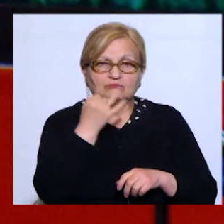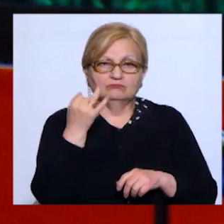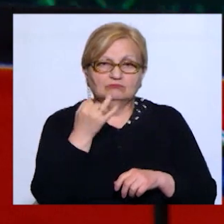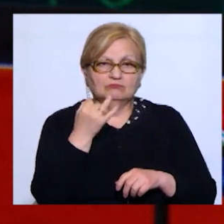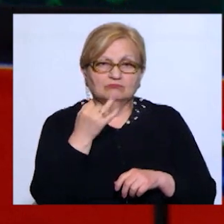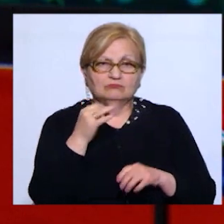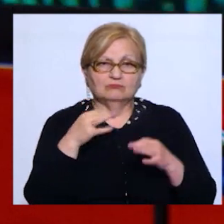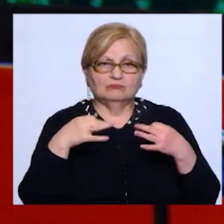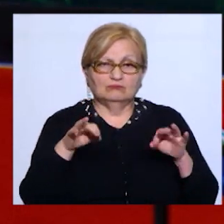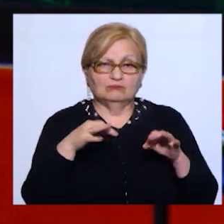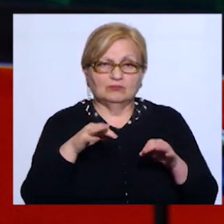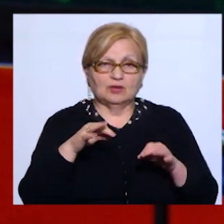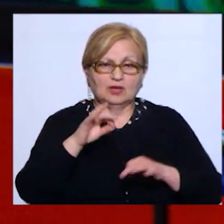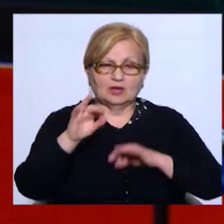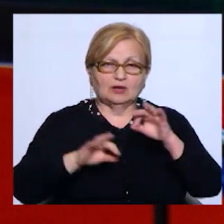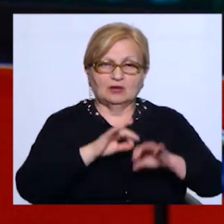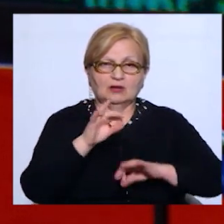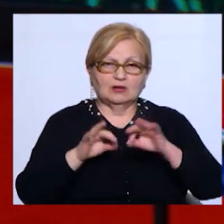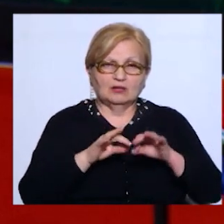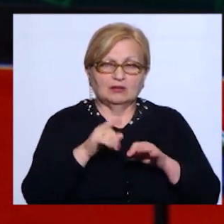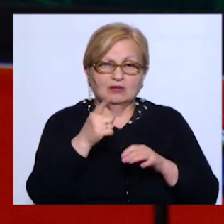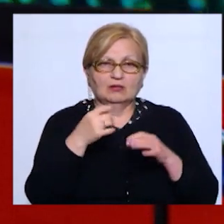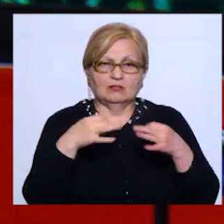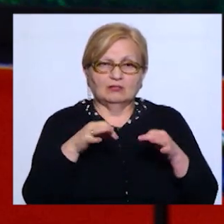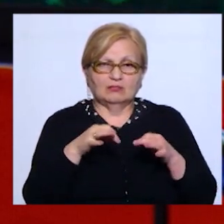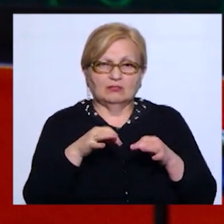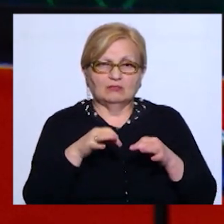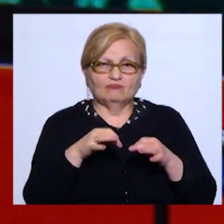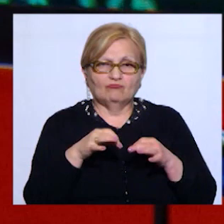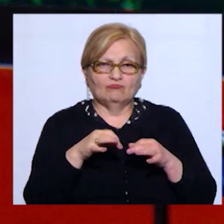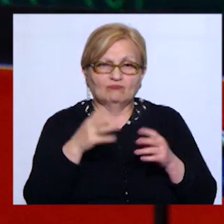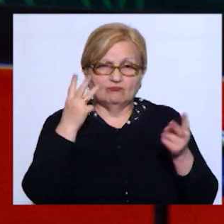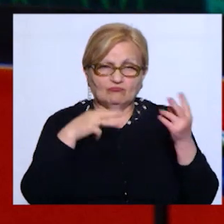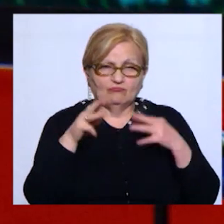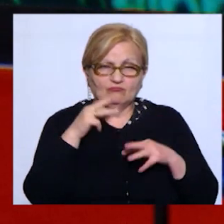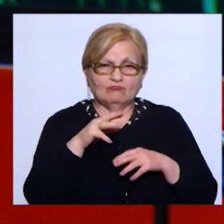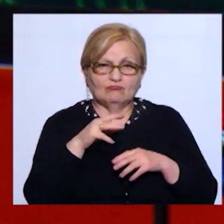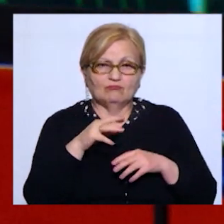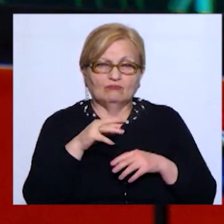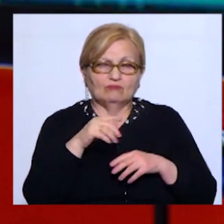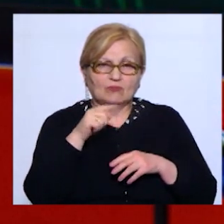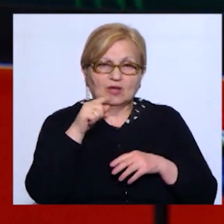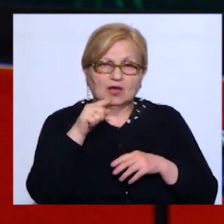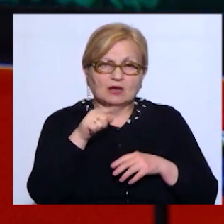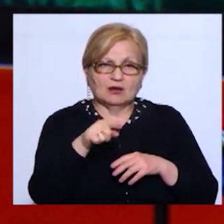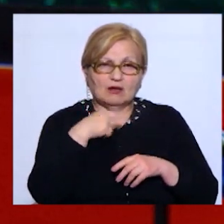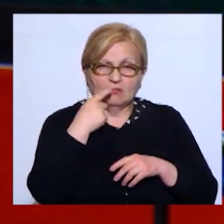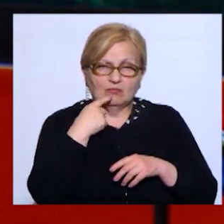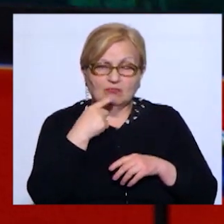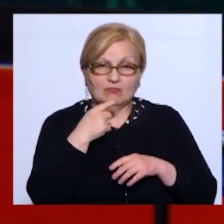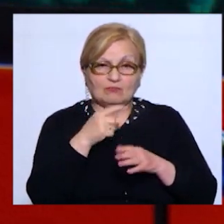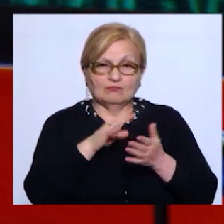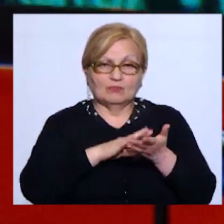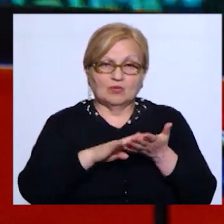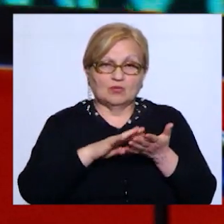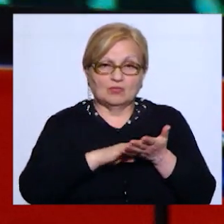მნიშვნელობით. მაგალითად, მანქანას რო აპროექტებენ, არის ერთ-ერთი მანქანას არ ვიტყვი სპეციალურად მოდელს, რომ რეკლამაში არ ჩამეთვალოს, რომ ამბობენ, რომ აი